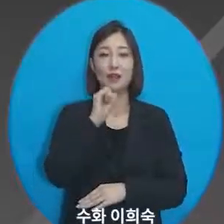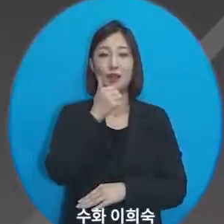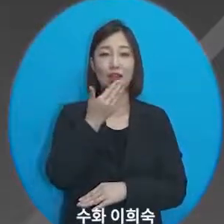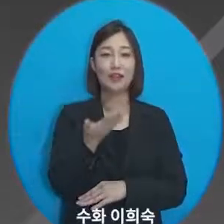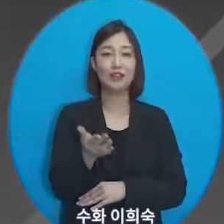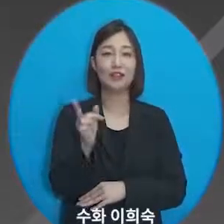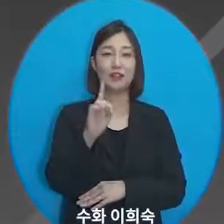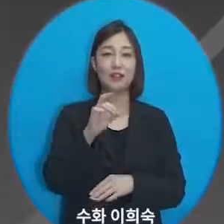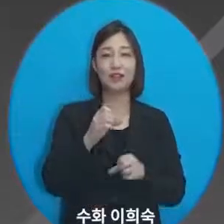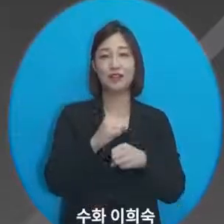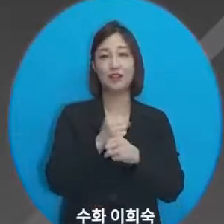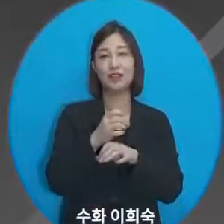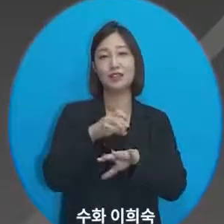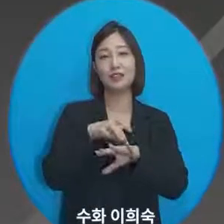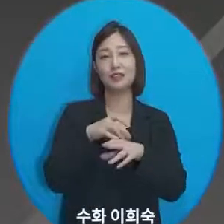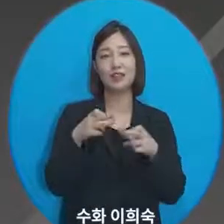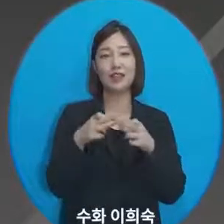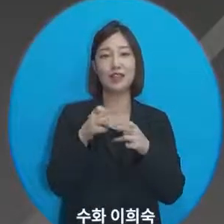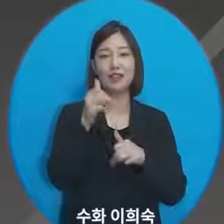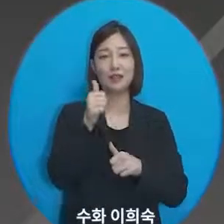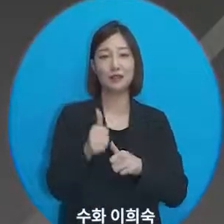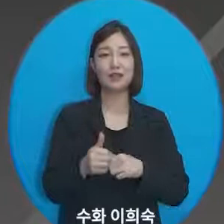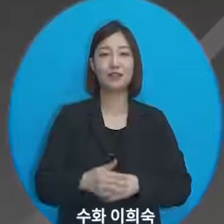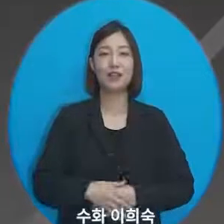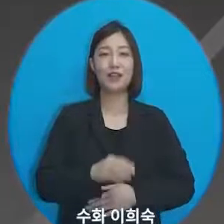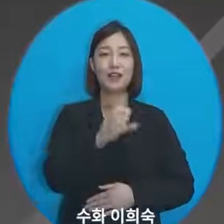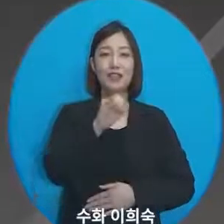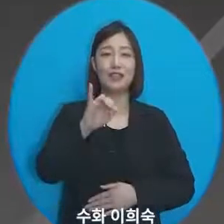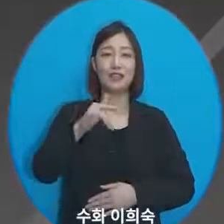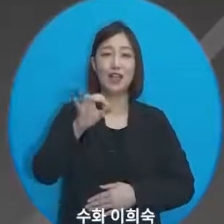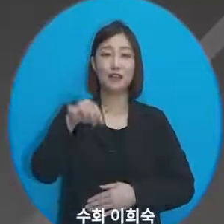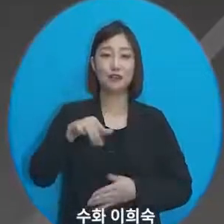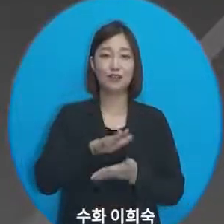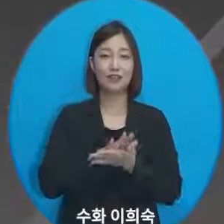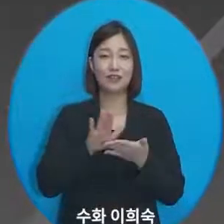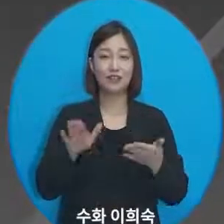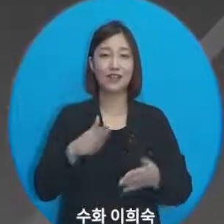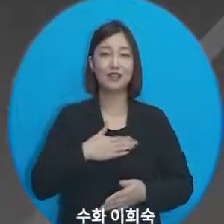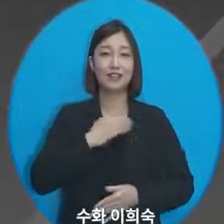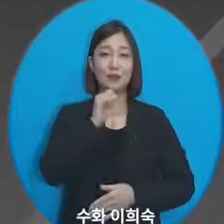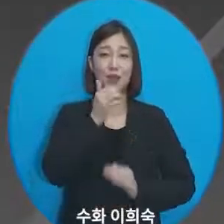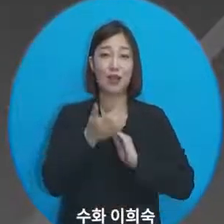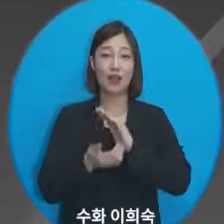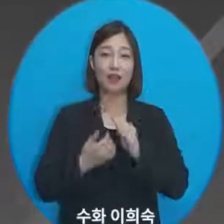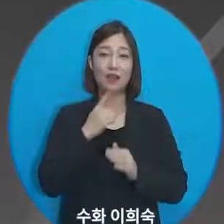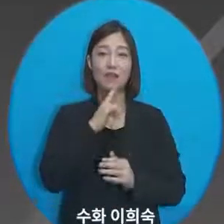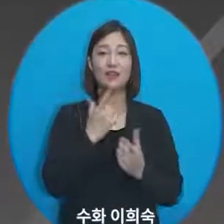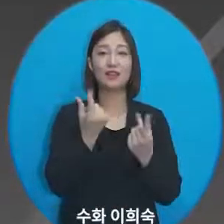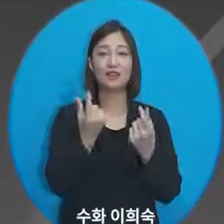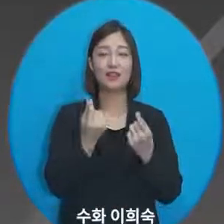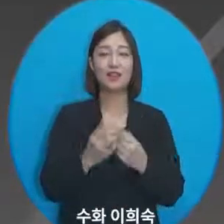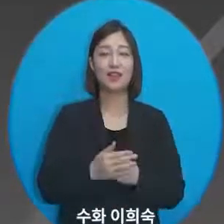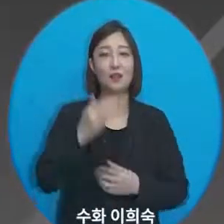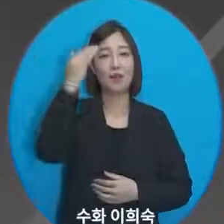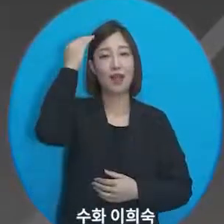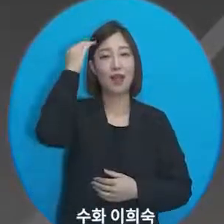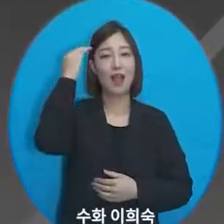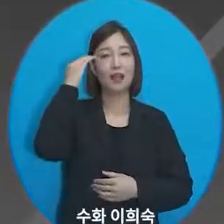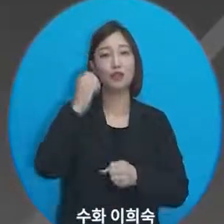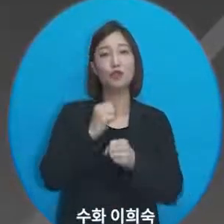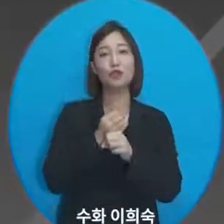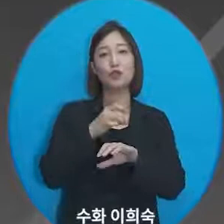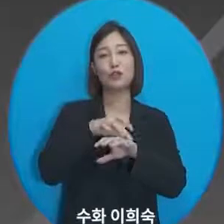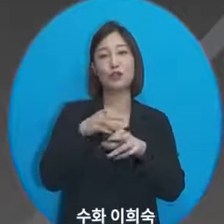사무총장 이찬우입니다. 제 소개를 드리면 저는 말씀드린 대로 그 한국척수장애인협회 사무총장으로